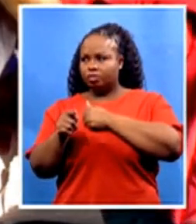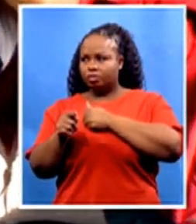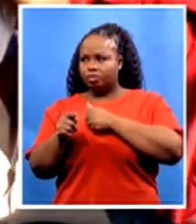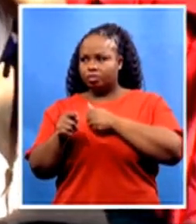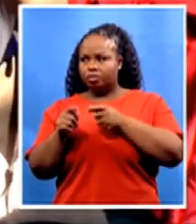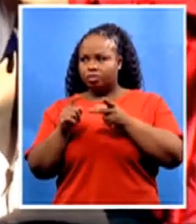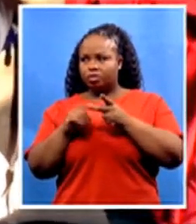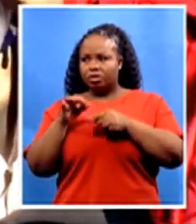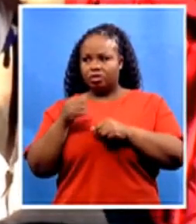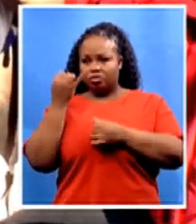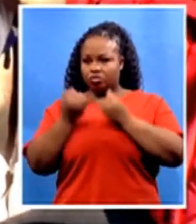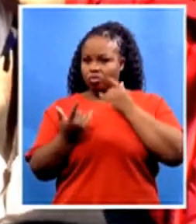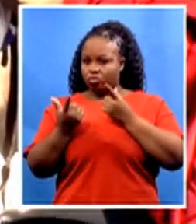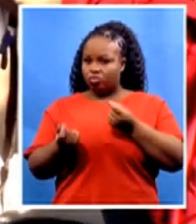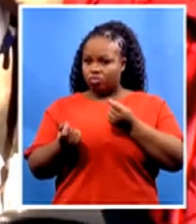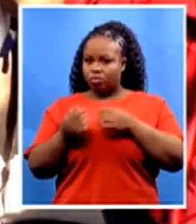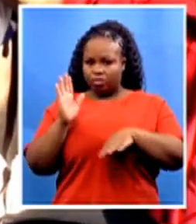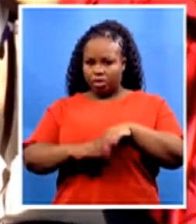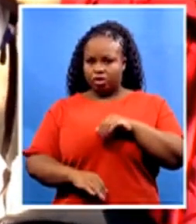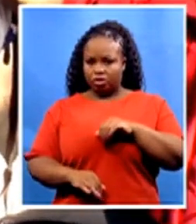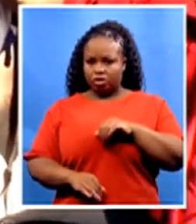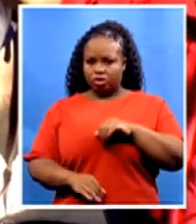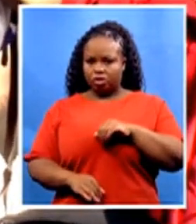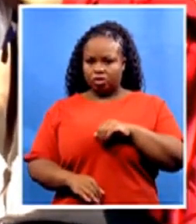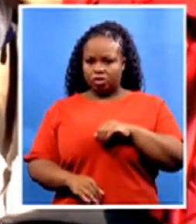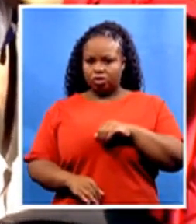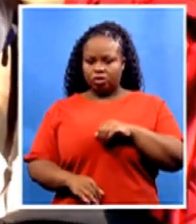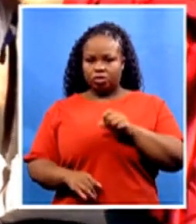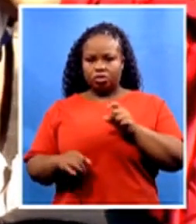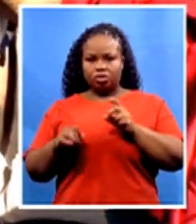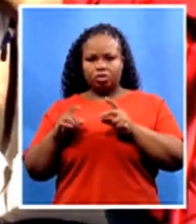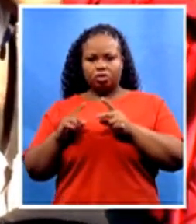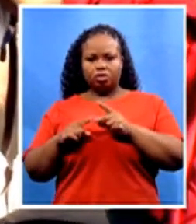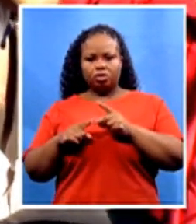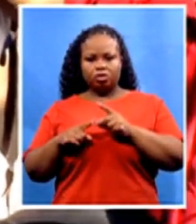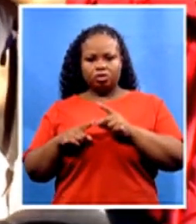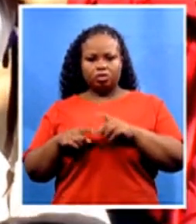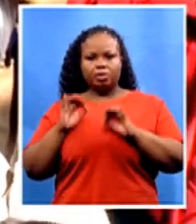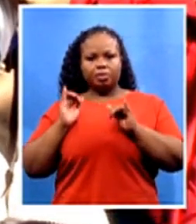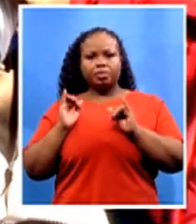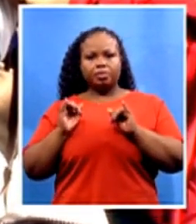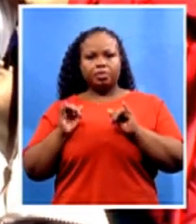futhi uzawuphuma makangonanga, kodwa ibhlungu lento eyenzakele. Sicela umthetho